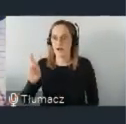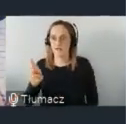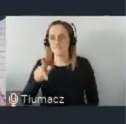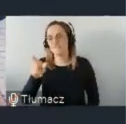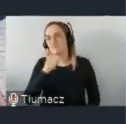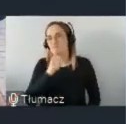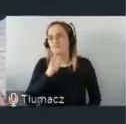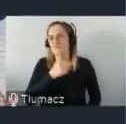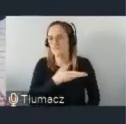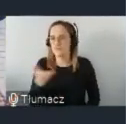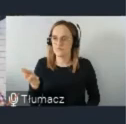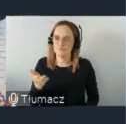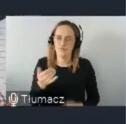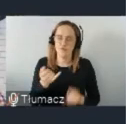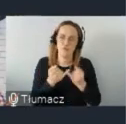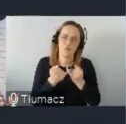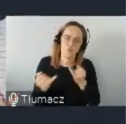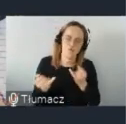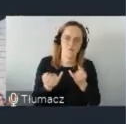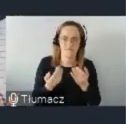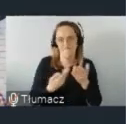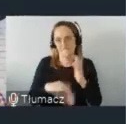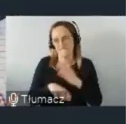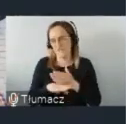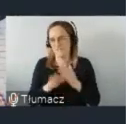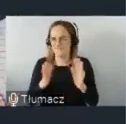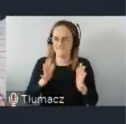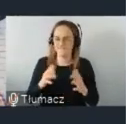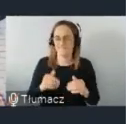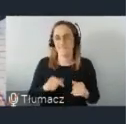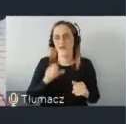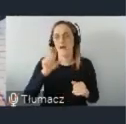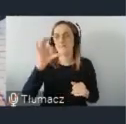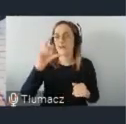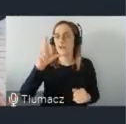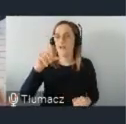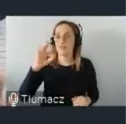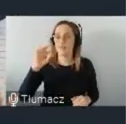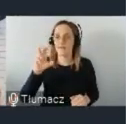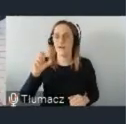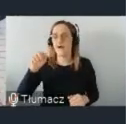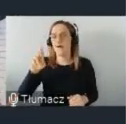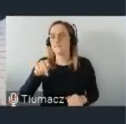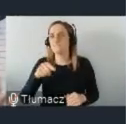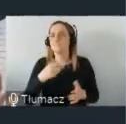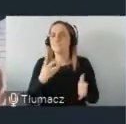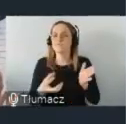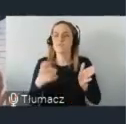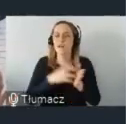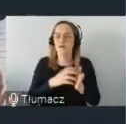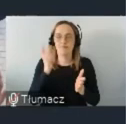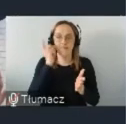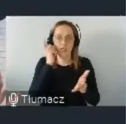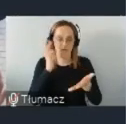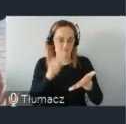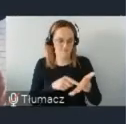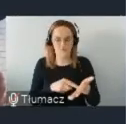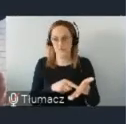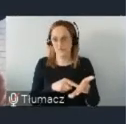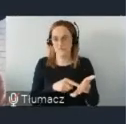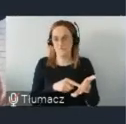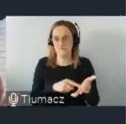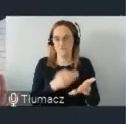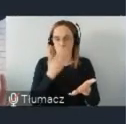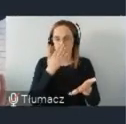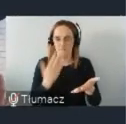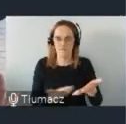popróbujcie sami, mi różnie to wychodziło. Sketch AR to aplikacja, w której na smartfonie w rzeczywistości rozszerzonej